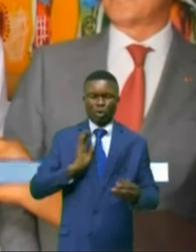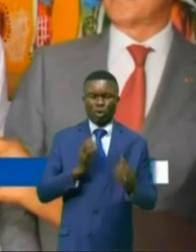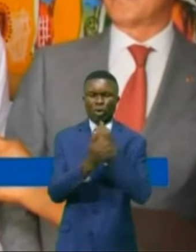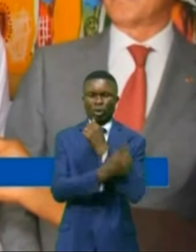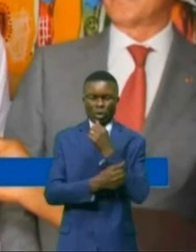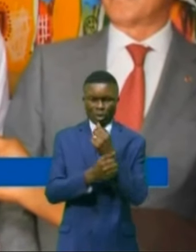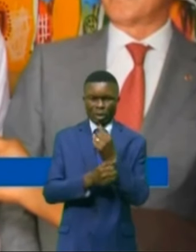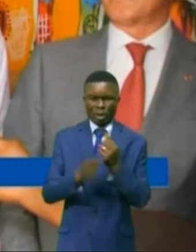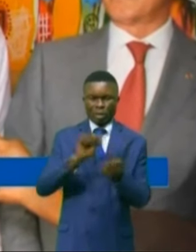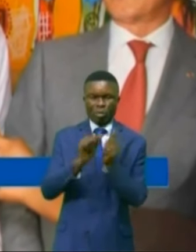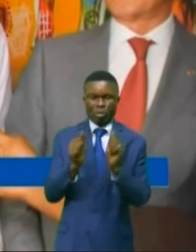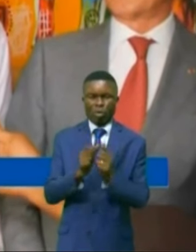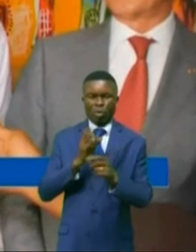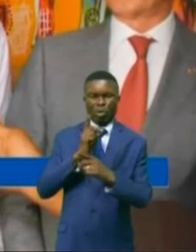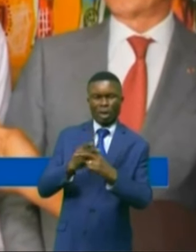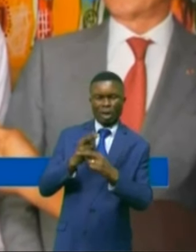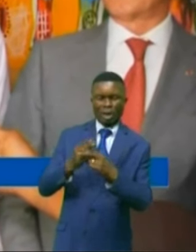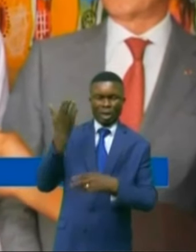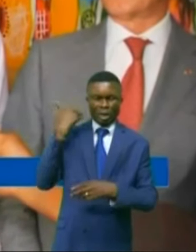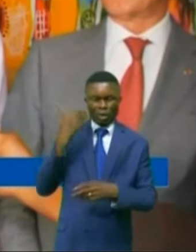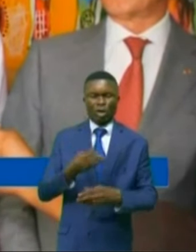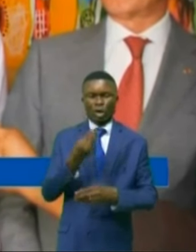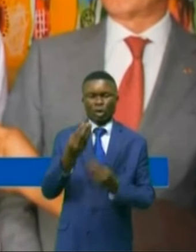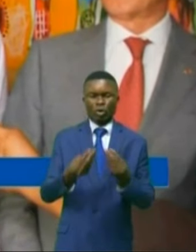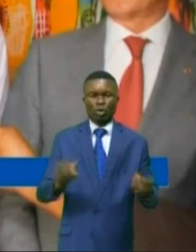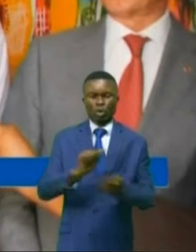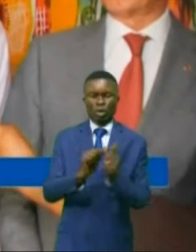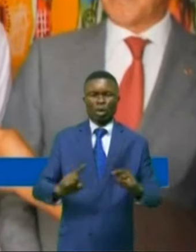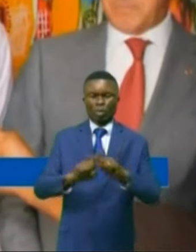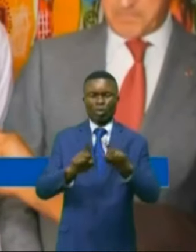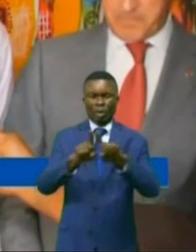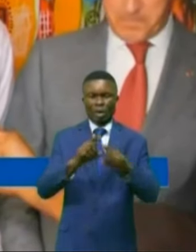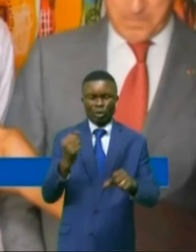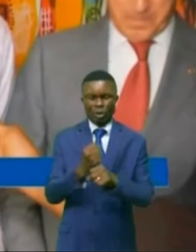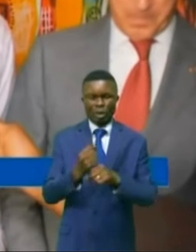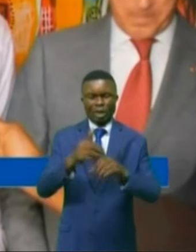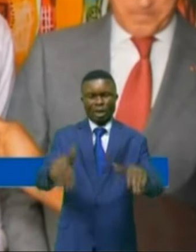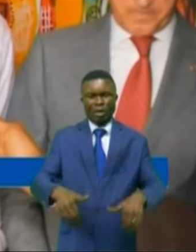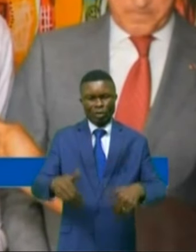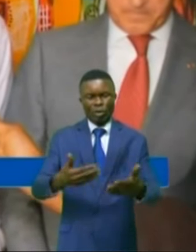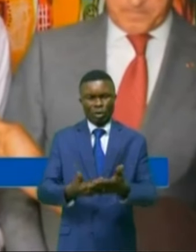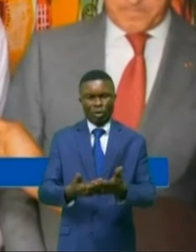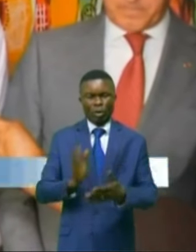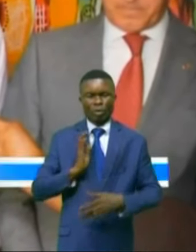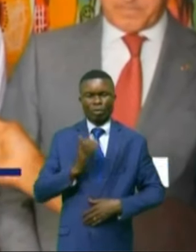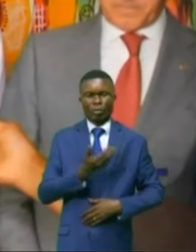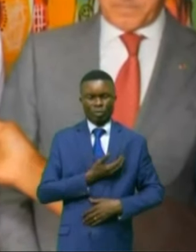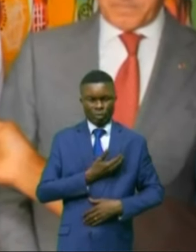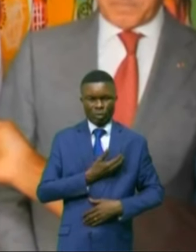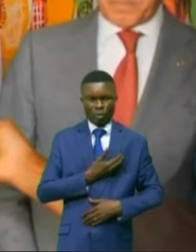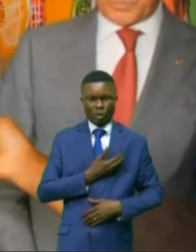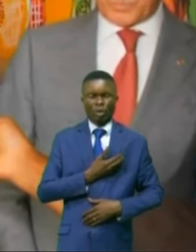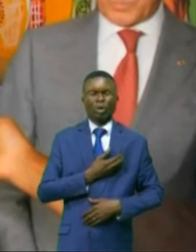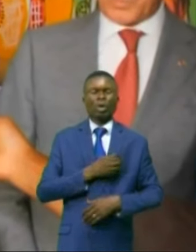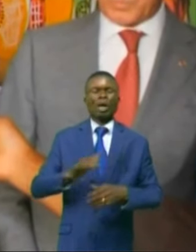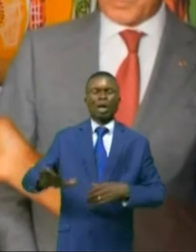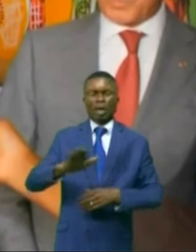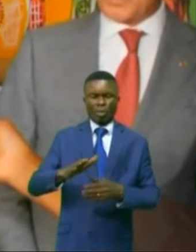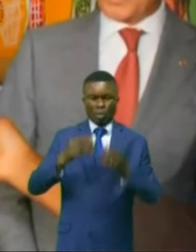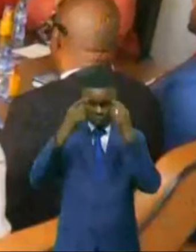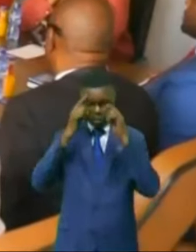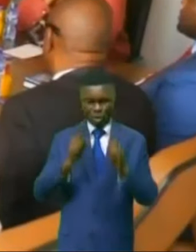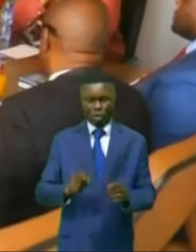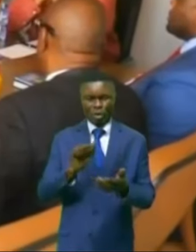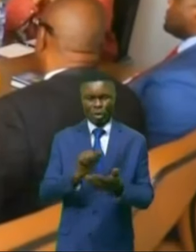de l'eau, en termes de gestion des conflits, en termes de l'agriculture. Pensons que notre appui sera déterminant pour laisser de passer